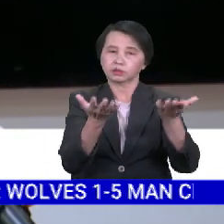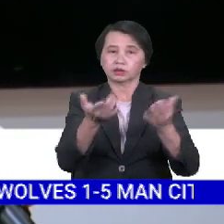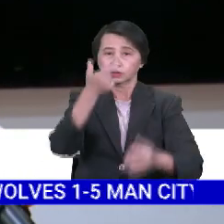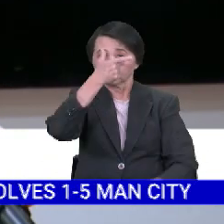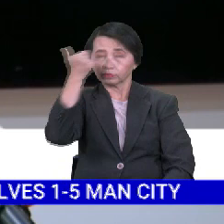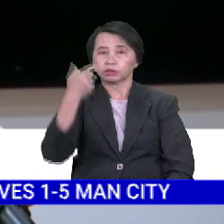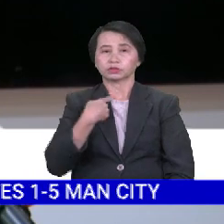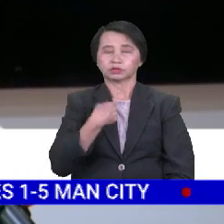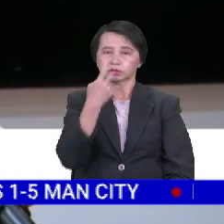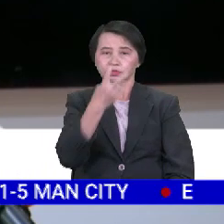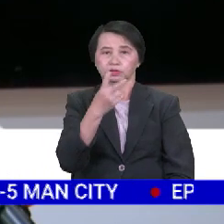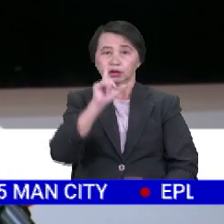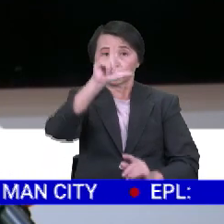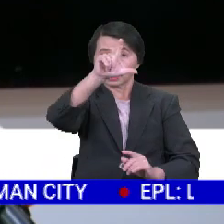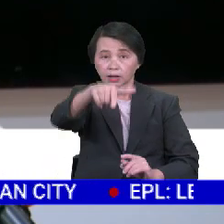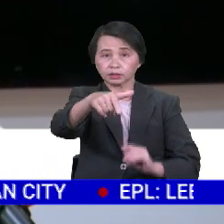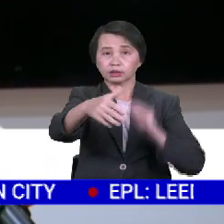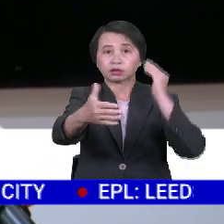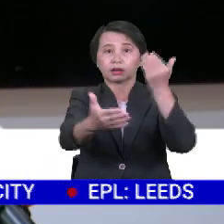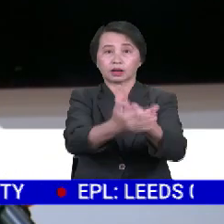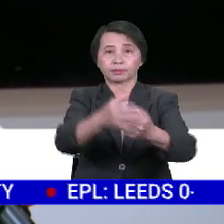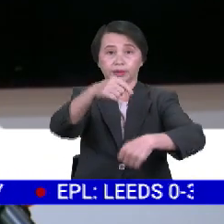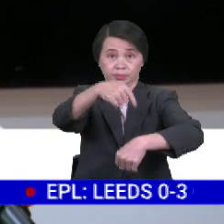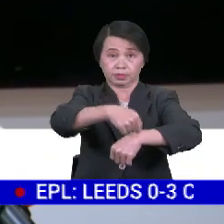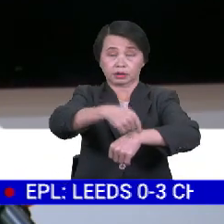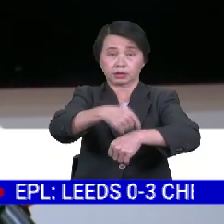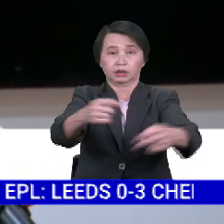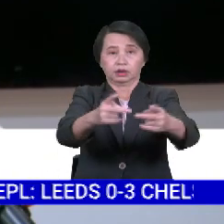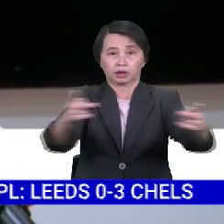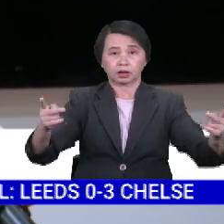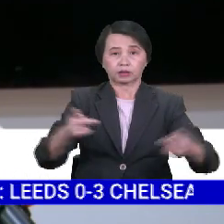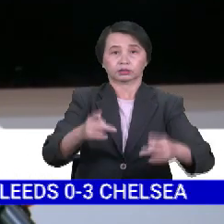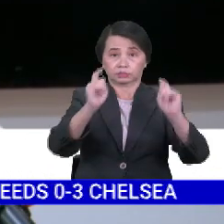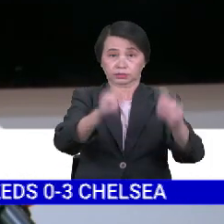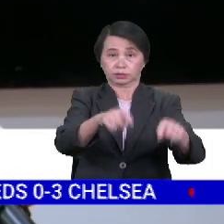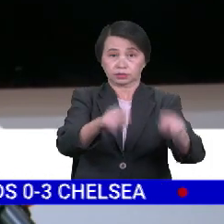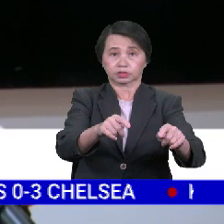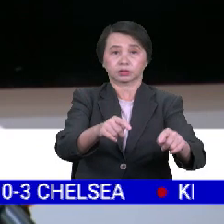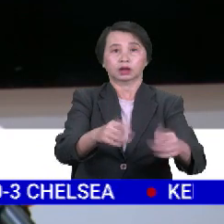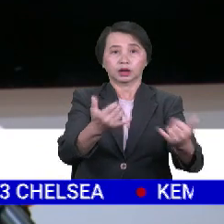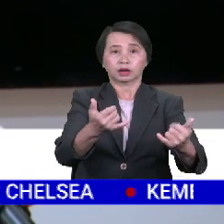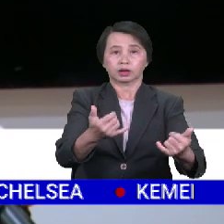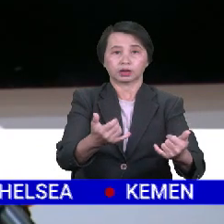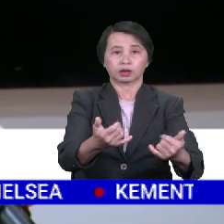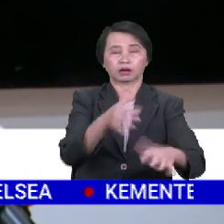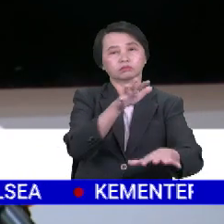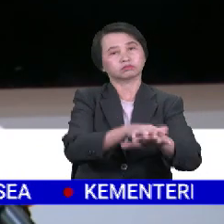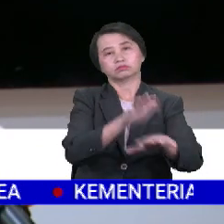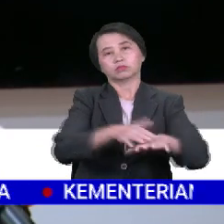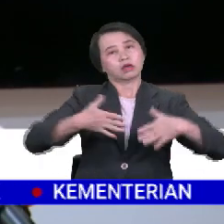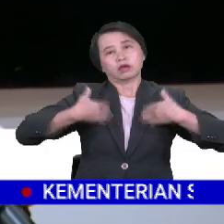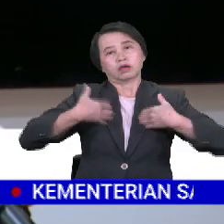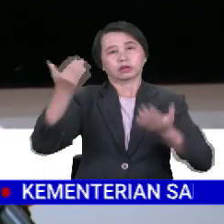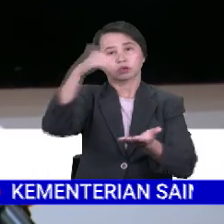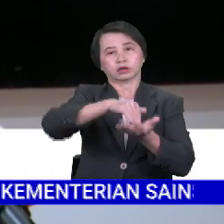dapati sampai masanya sekarang kawasan konservasi kita nak dia hidup semula